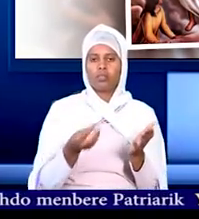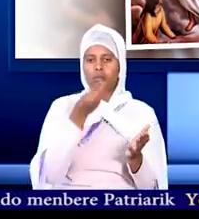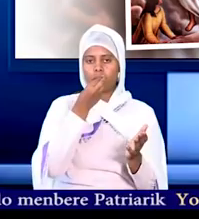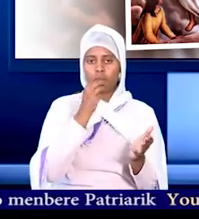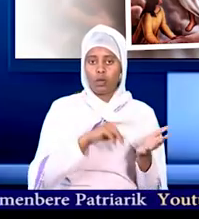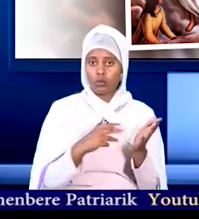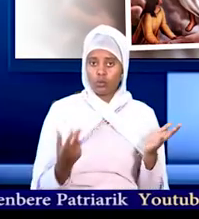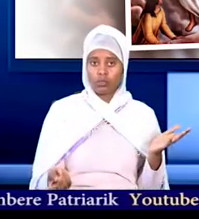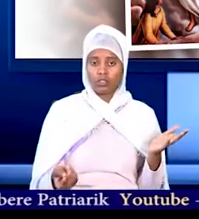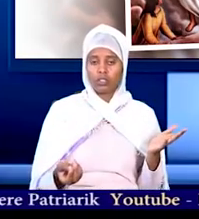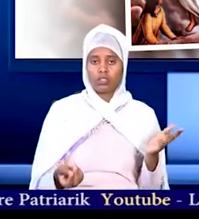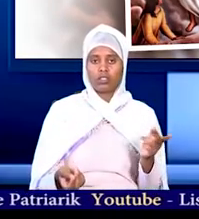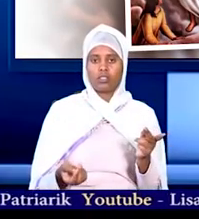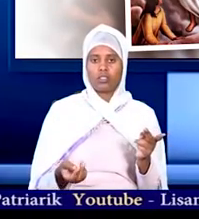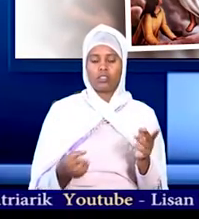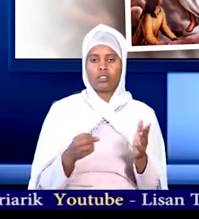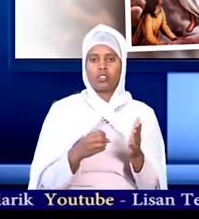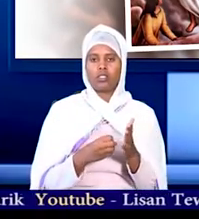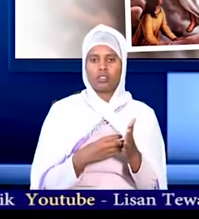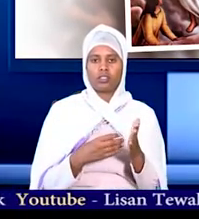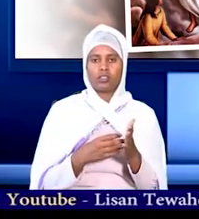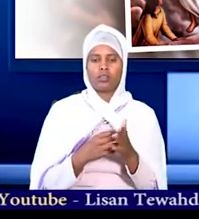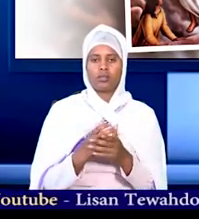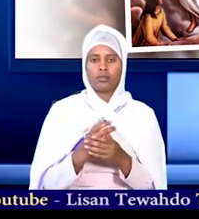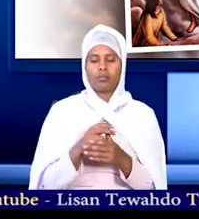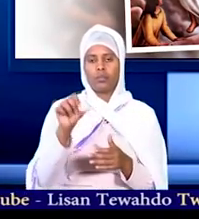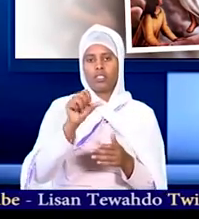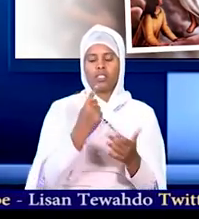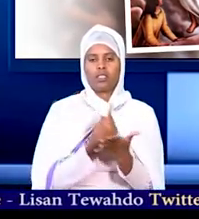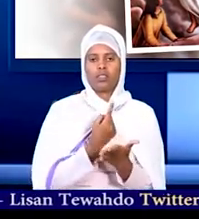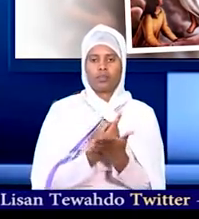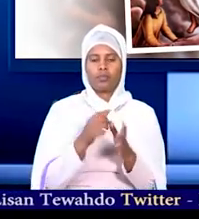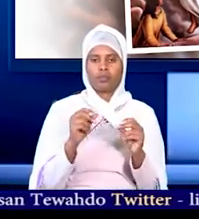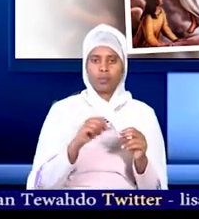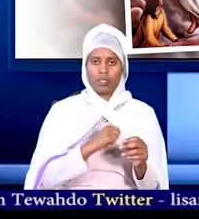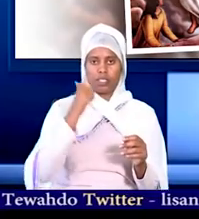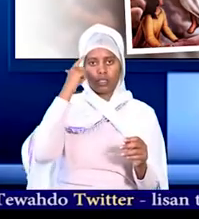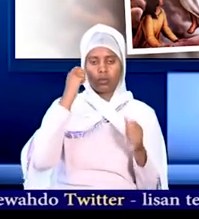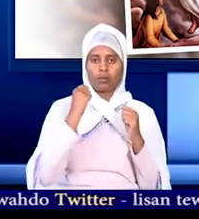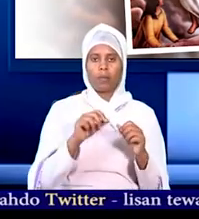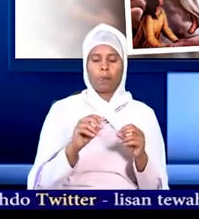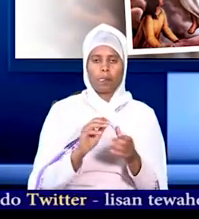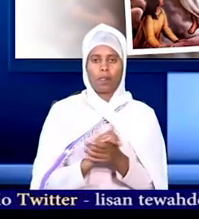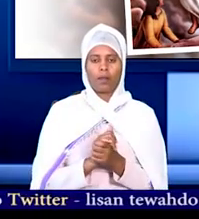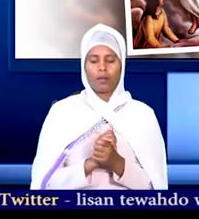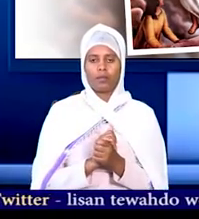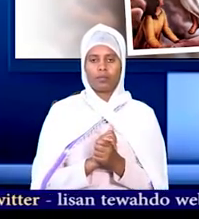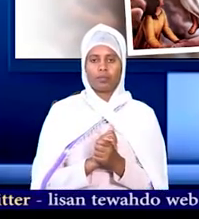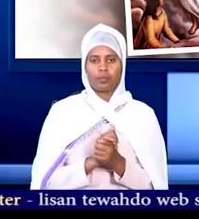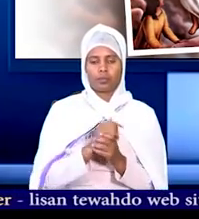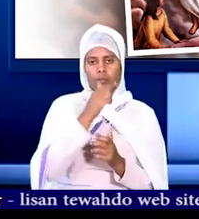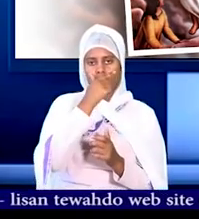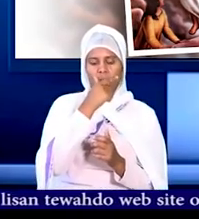እንታይ ውዲቕኩም ብልዕዲ ውዲቕኩም ኣርሙሞ እዩ ኣውዲቕኩም ኢልካ ምሕታት ድሊ ንእግሪ